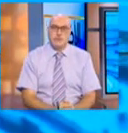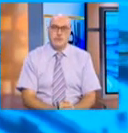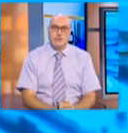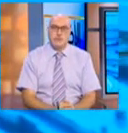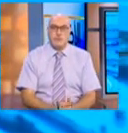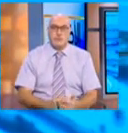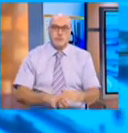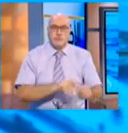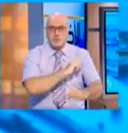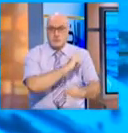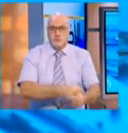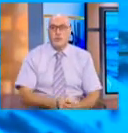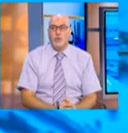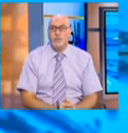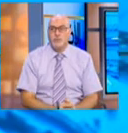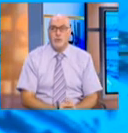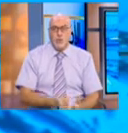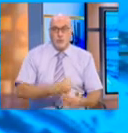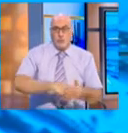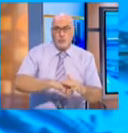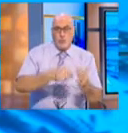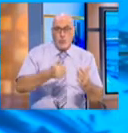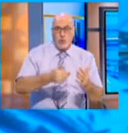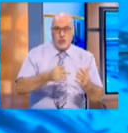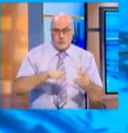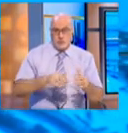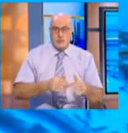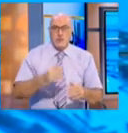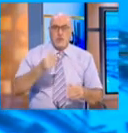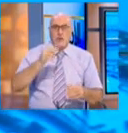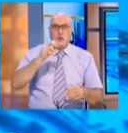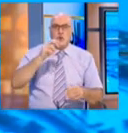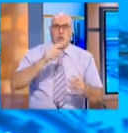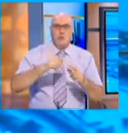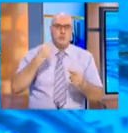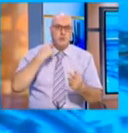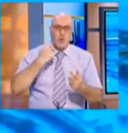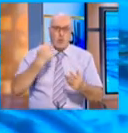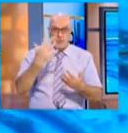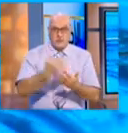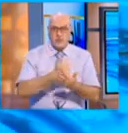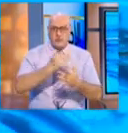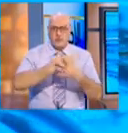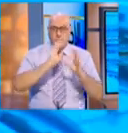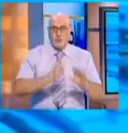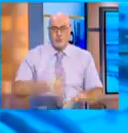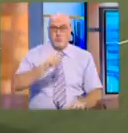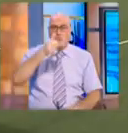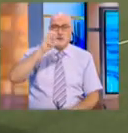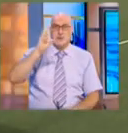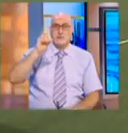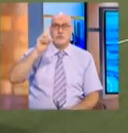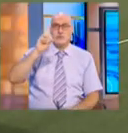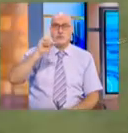في أخبار الرياضة وفي كرة القدم المحلية، توج أمس شباب بلوزداد رسميا بطلا للرابطة المحترفة